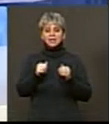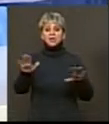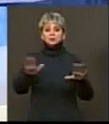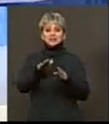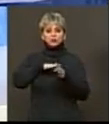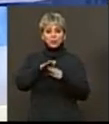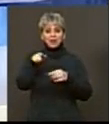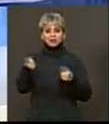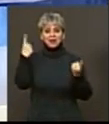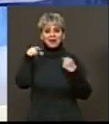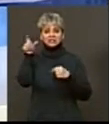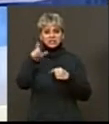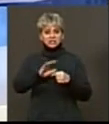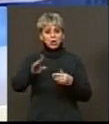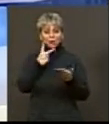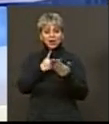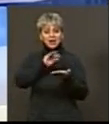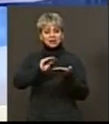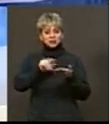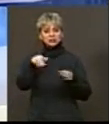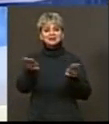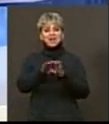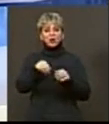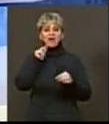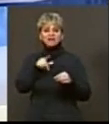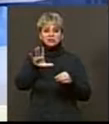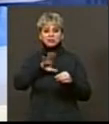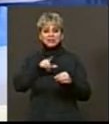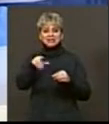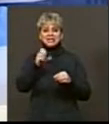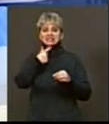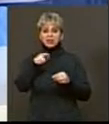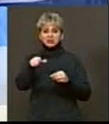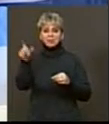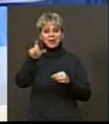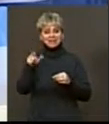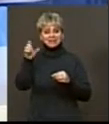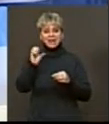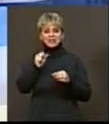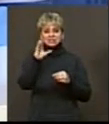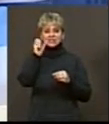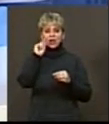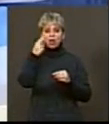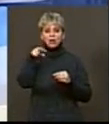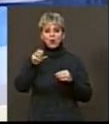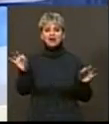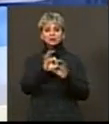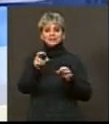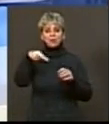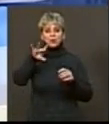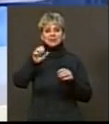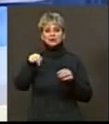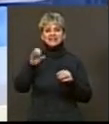Песню поют, автора текста не указывают. Такое обвинение предъявила ставропольская поэтесса Анастасия Соколова музыкальному продюсеру